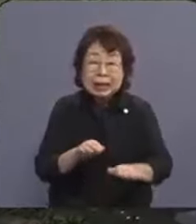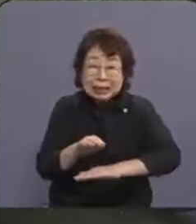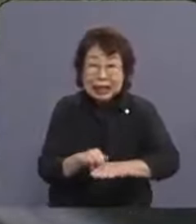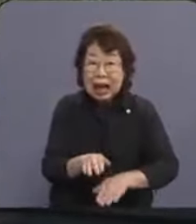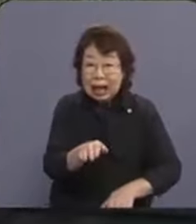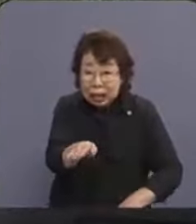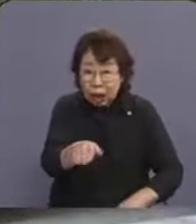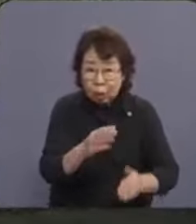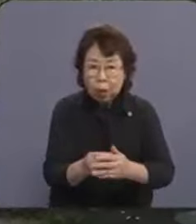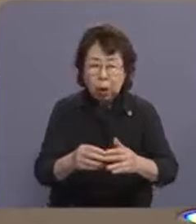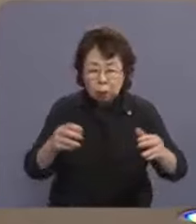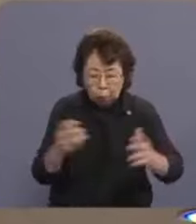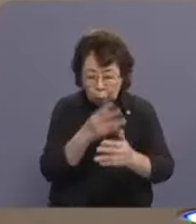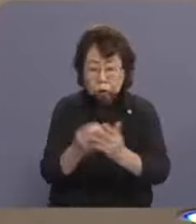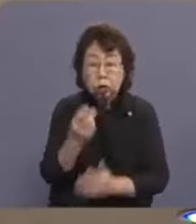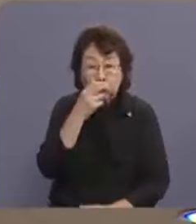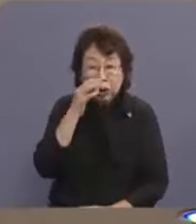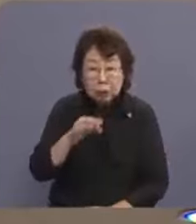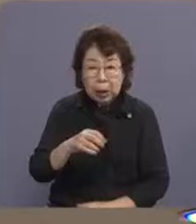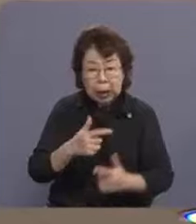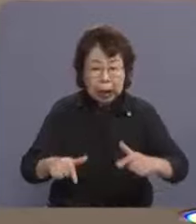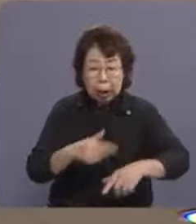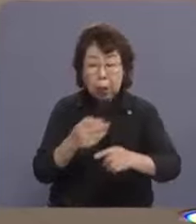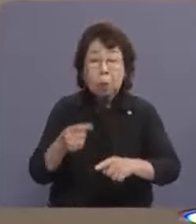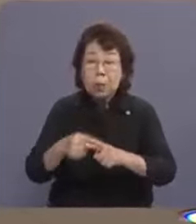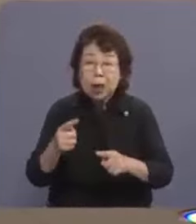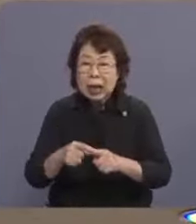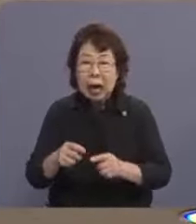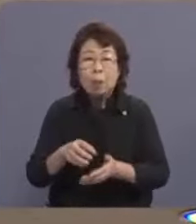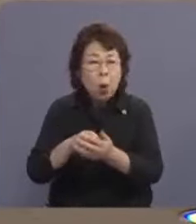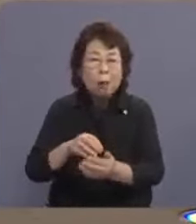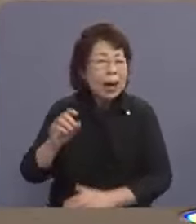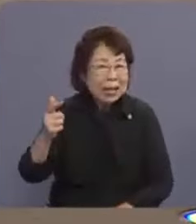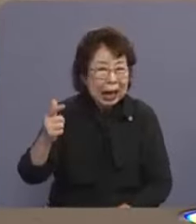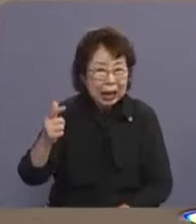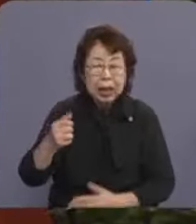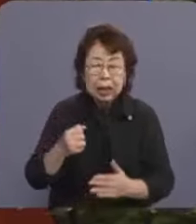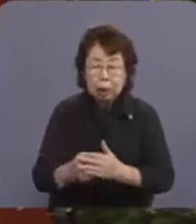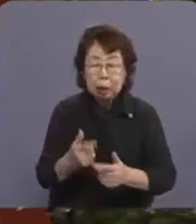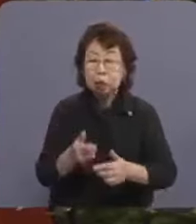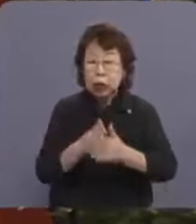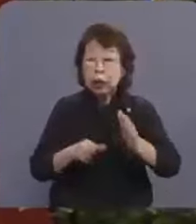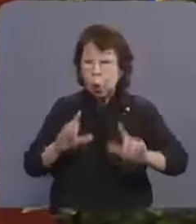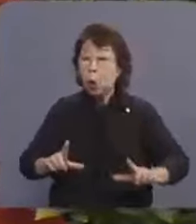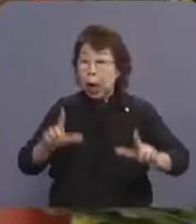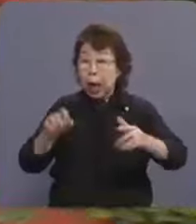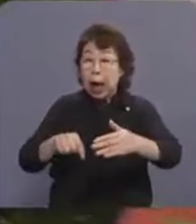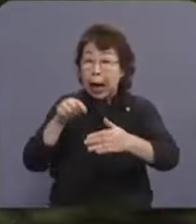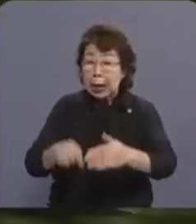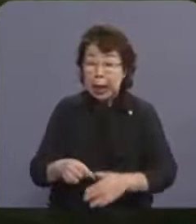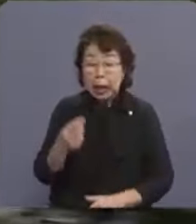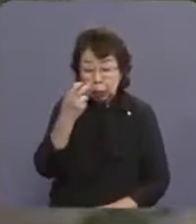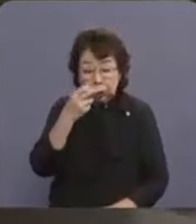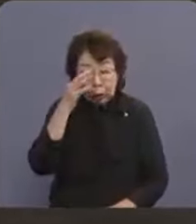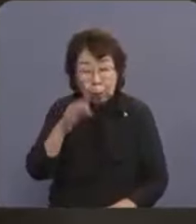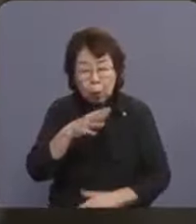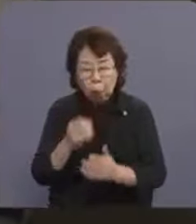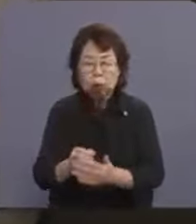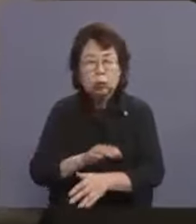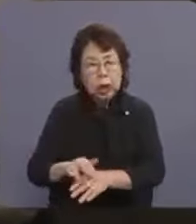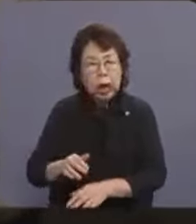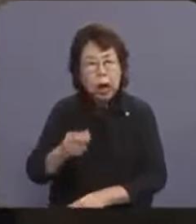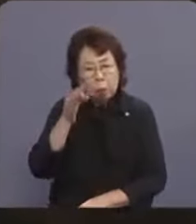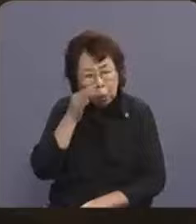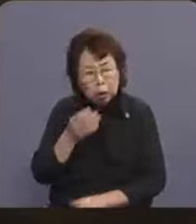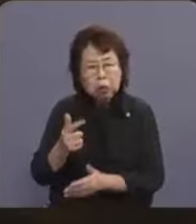변화와 안전도를 조사하는 교통 영향 평가 대상도 아닌데요 부산시는 이제 조례안을 개정해서 교통 영향 평가까지 받을 수 있도록